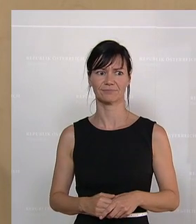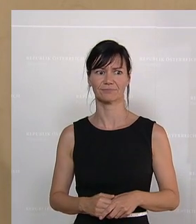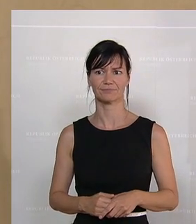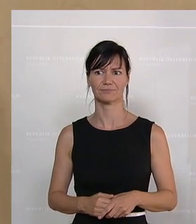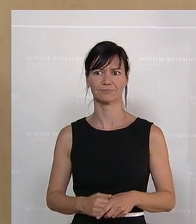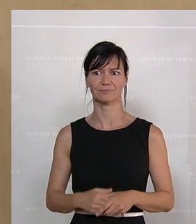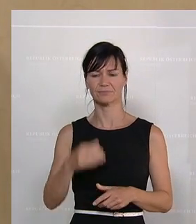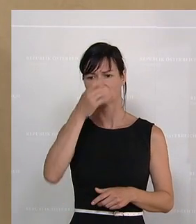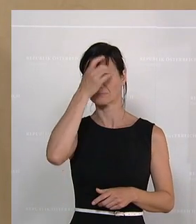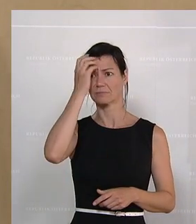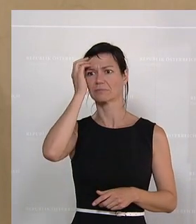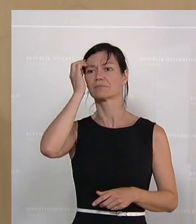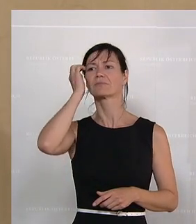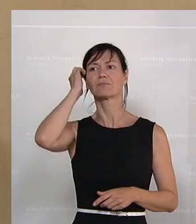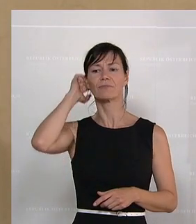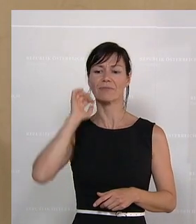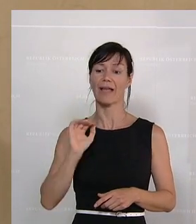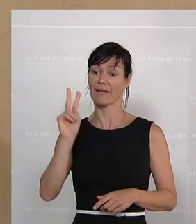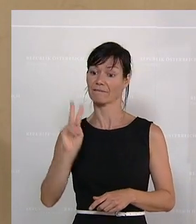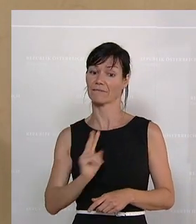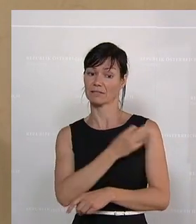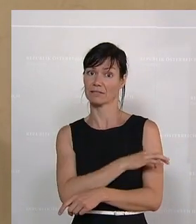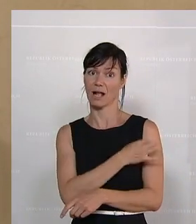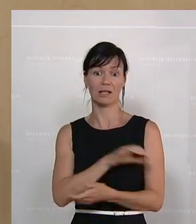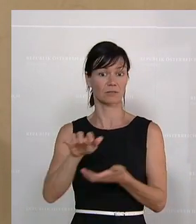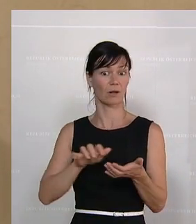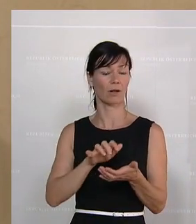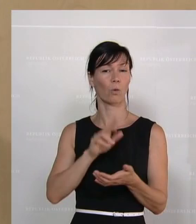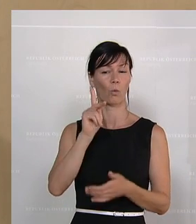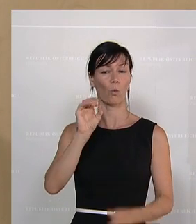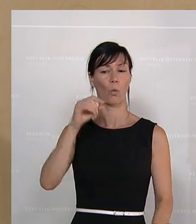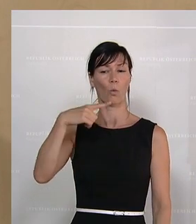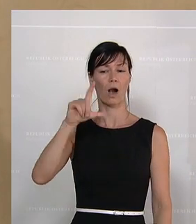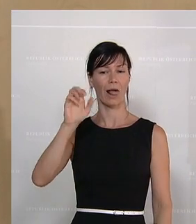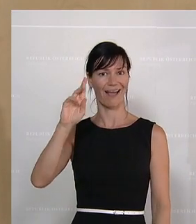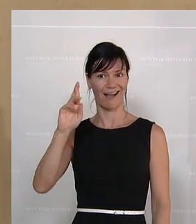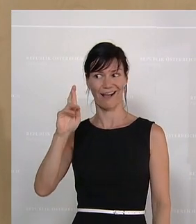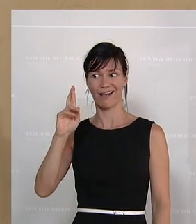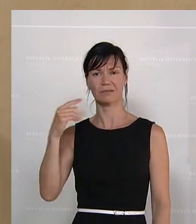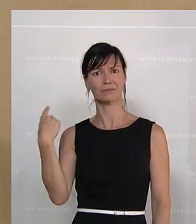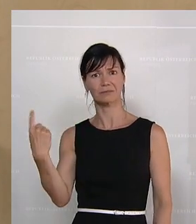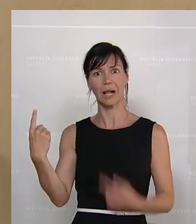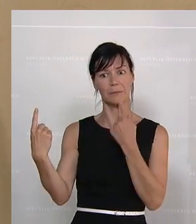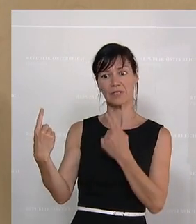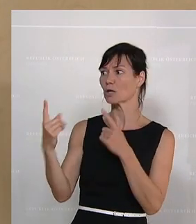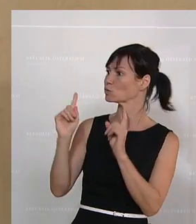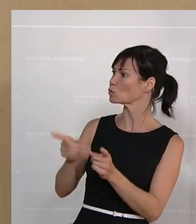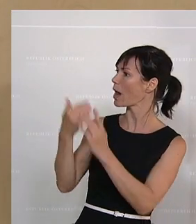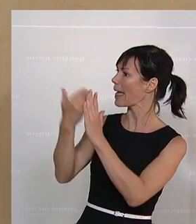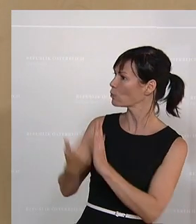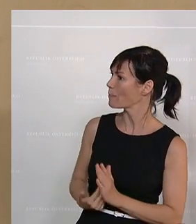der vize kanzler kohl hat gesagt wir sollen doch argumentieren wieso wird dieses paket für schlecht halten das erste